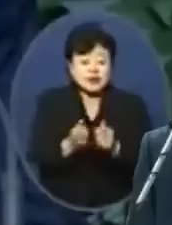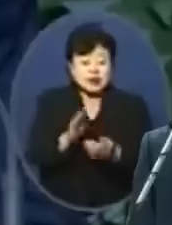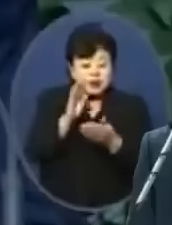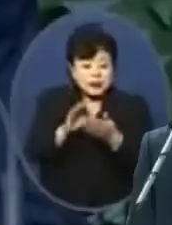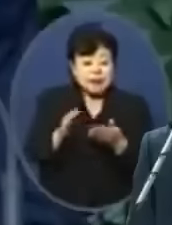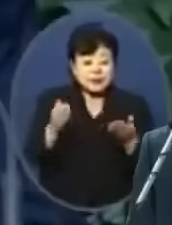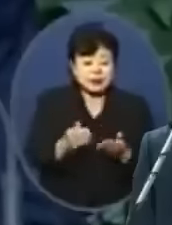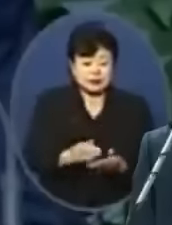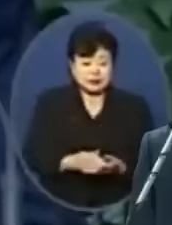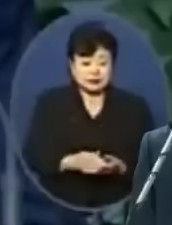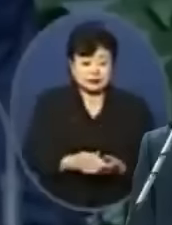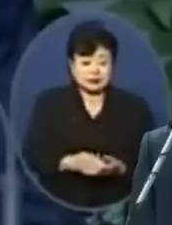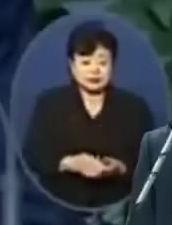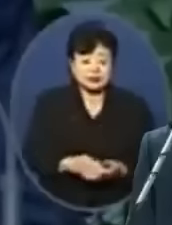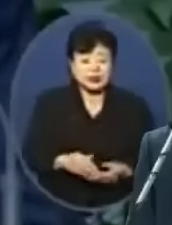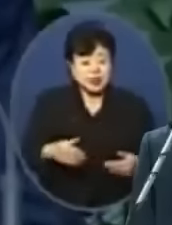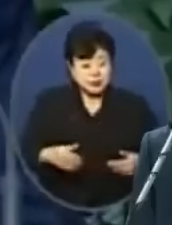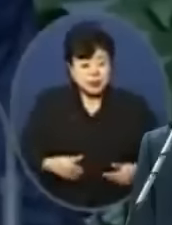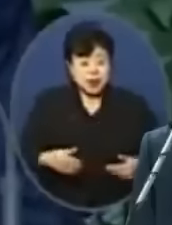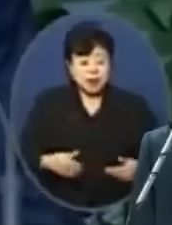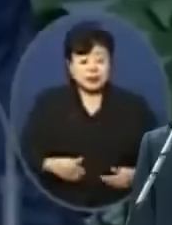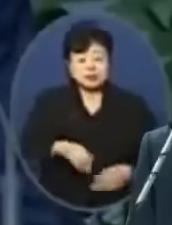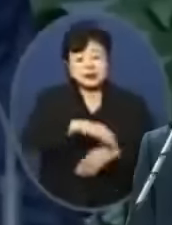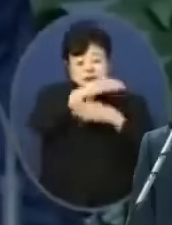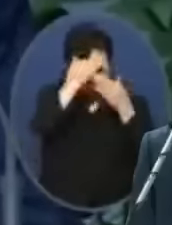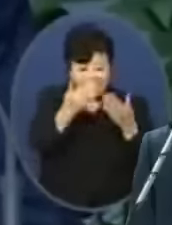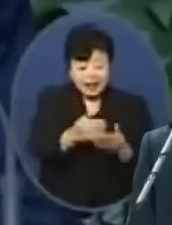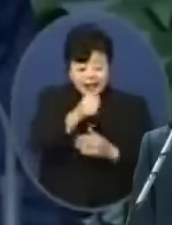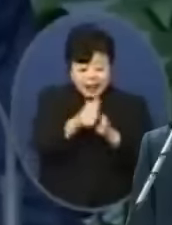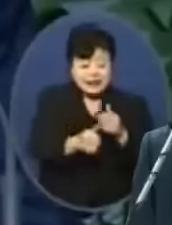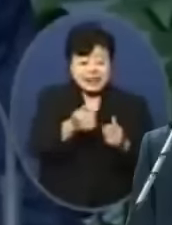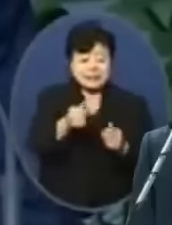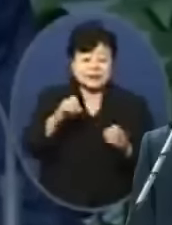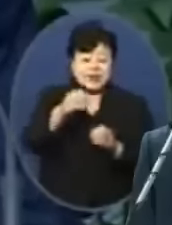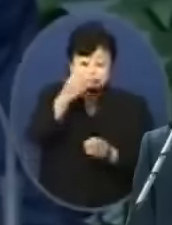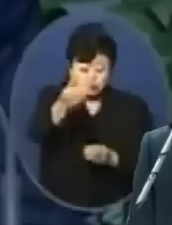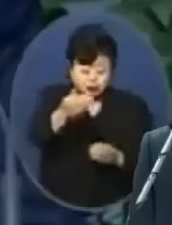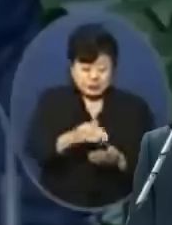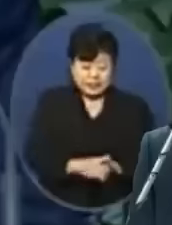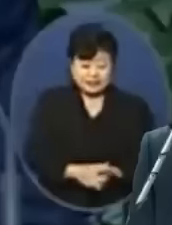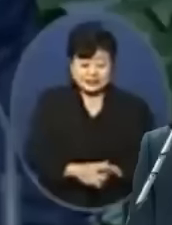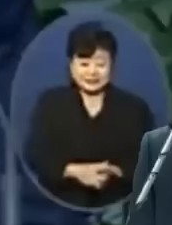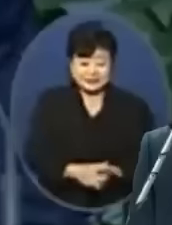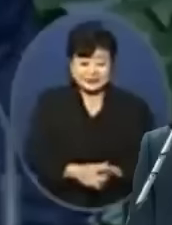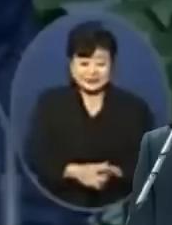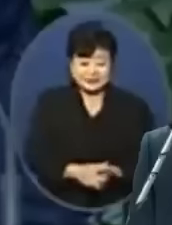일은 우리 일상생활에 필요한 것은 다 하나님이 응답해 주신다는 것입니다.